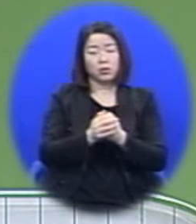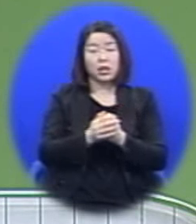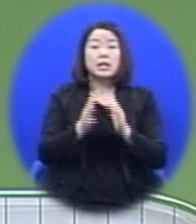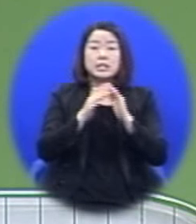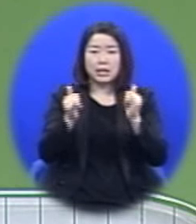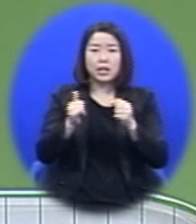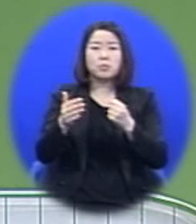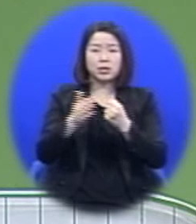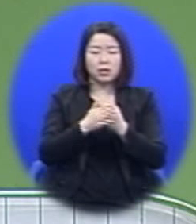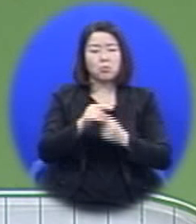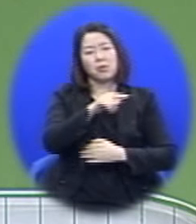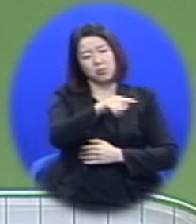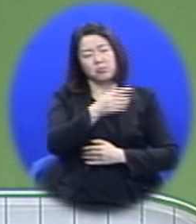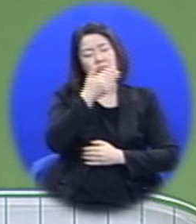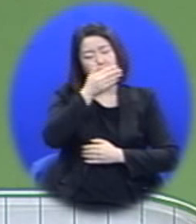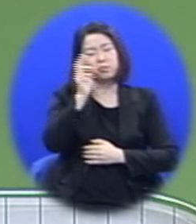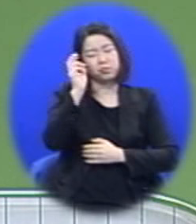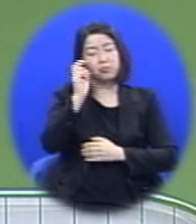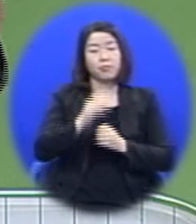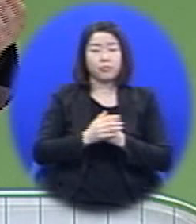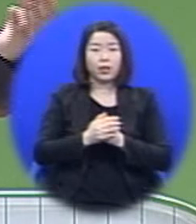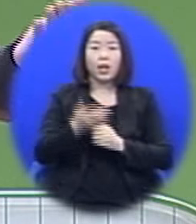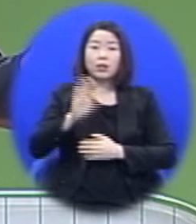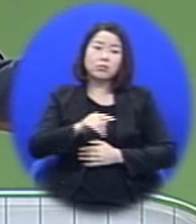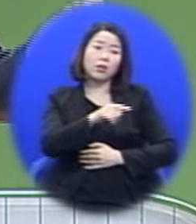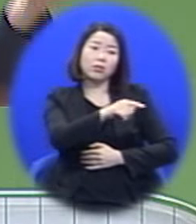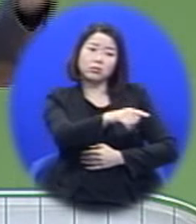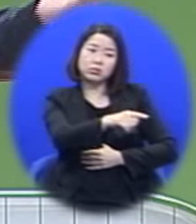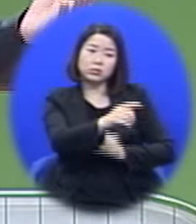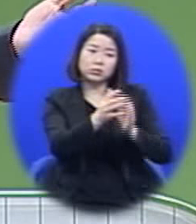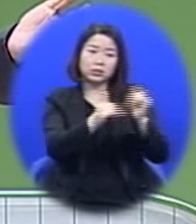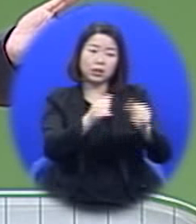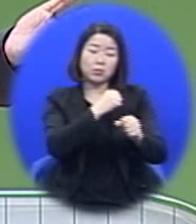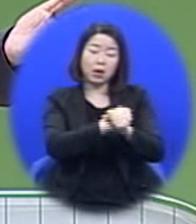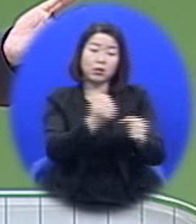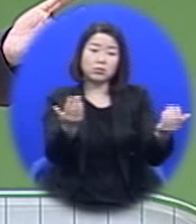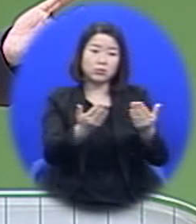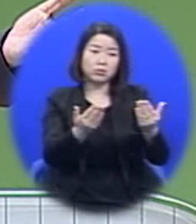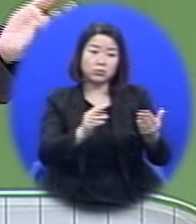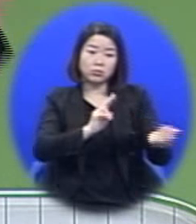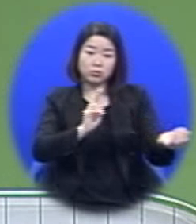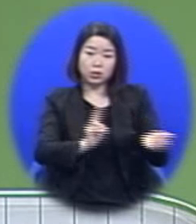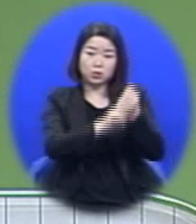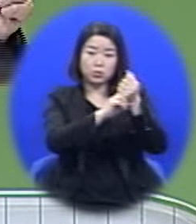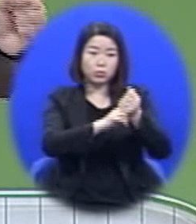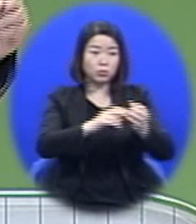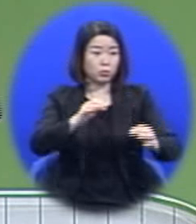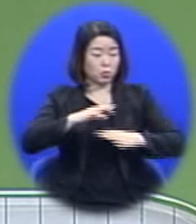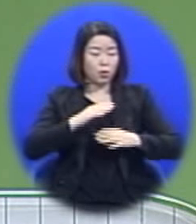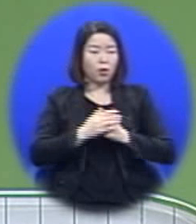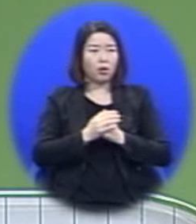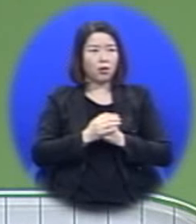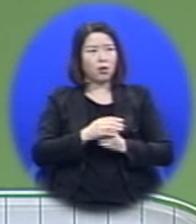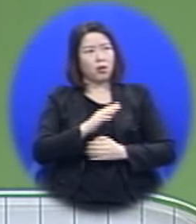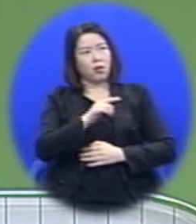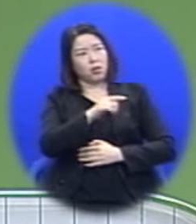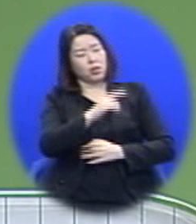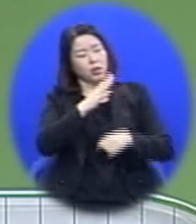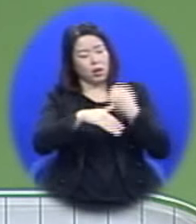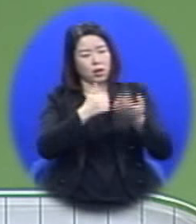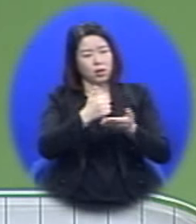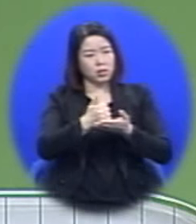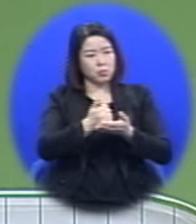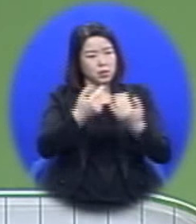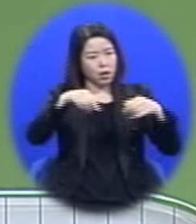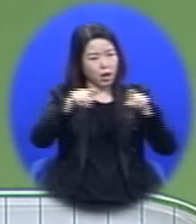사람이니까 그럴 수도 있지. 근데 그 사람이 하는 일은 너무 놀랍잖아. 하나님이 그와 함께 계시는 게 분명해.